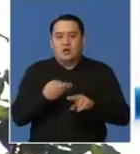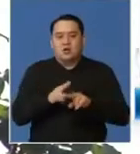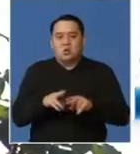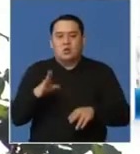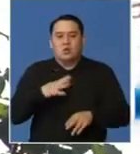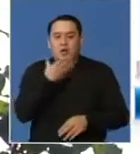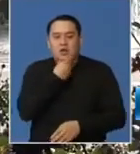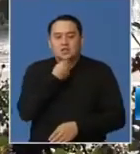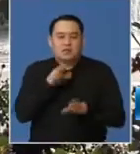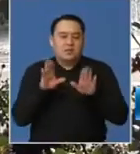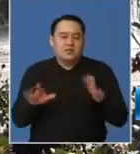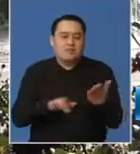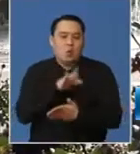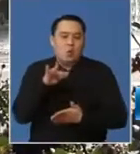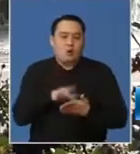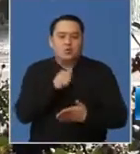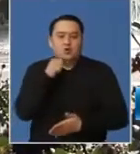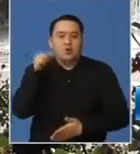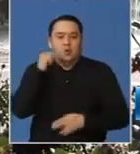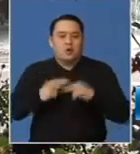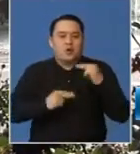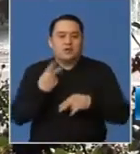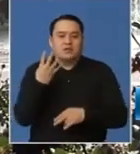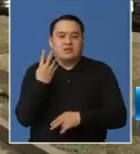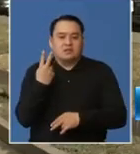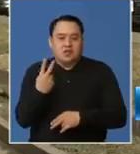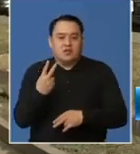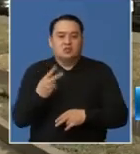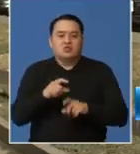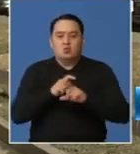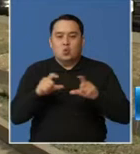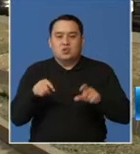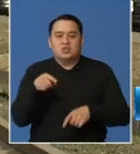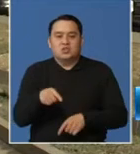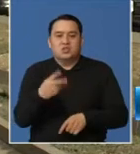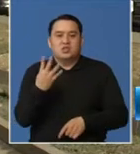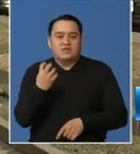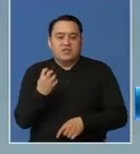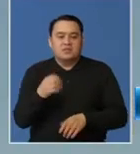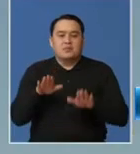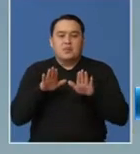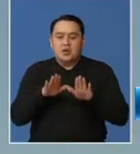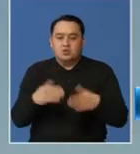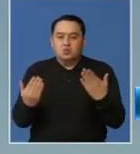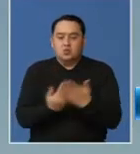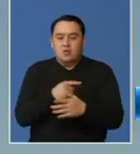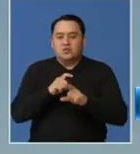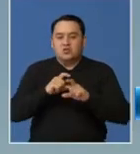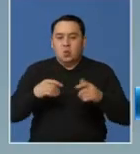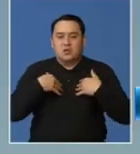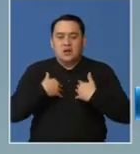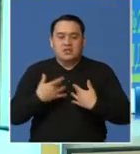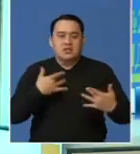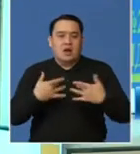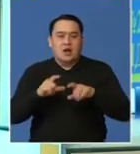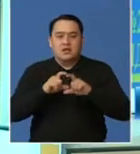становятся достопримечательностью города. В прошлом году построены 2 школы на 1200 мест. Музыкальная школа, новый драматический театр,